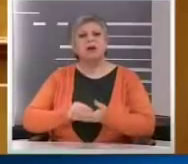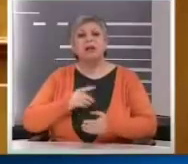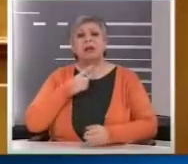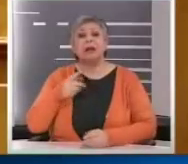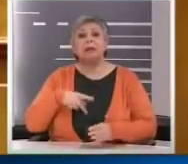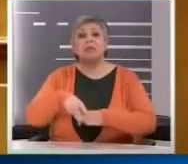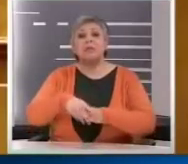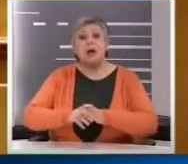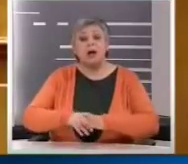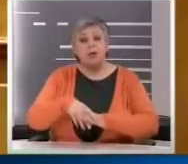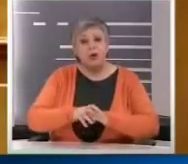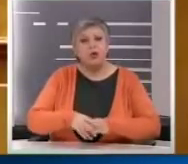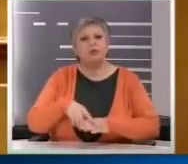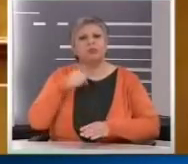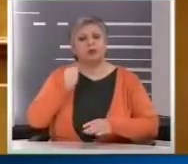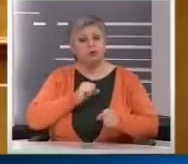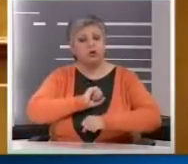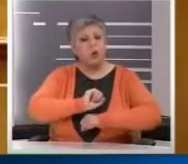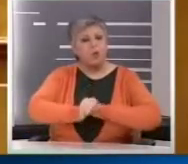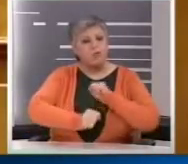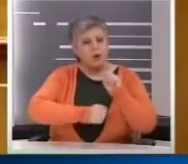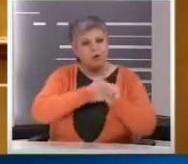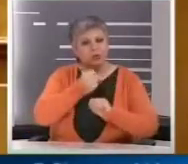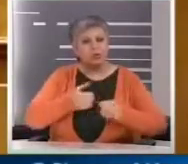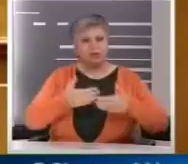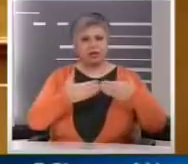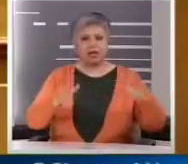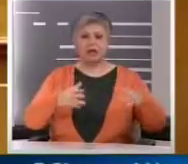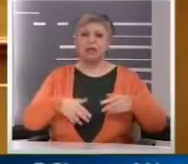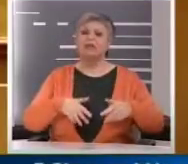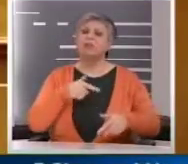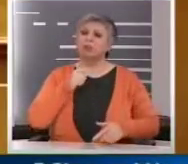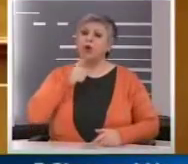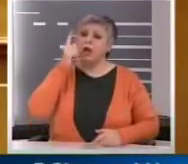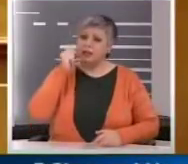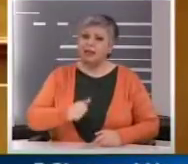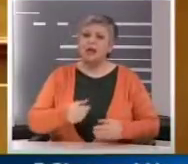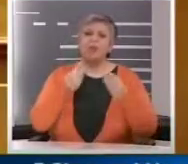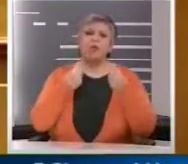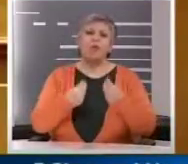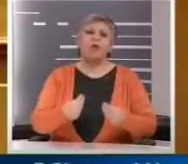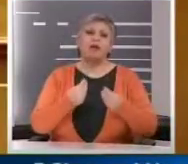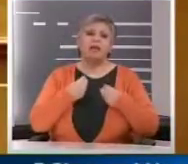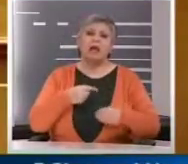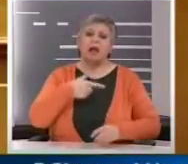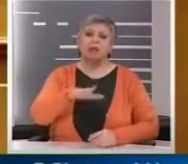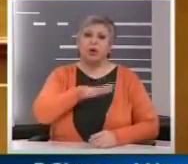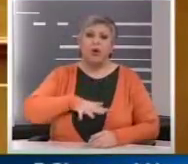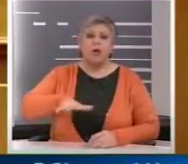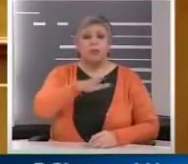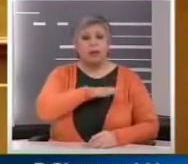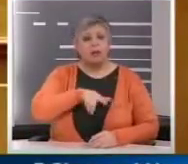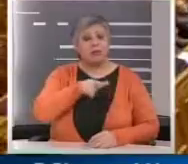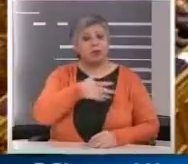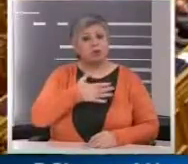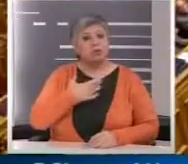είχε βάλει πλάτη στο να ανοίξει το νοσοκομείο, που ξέρει πάρα πολύ καλά όλες τις δομές στο Αιγαίο και ο οποίος πάει για να ανεβάσει παραπάνω τη λειτουργία του.